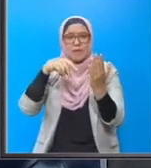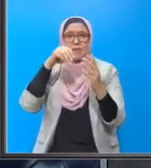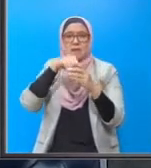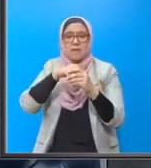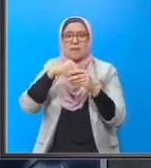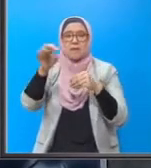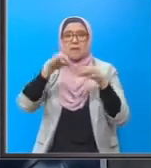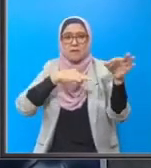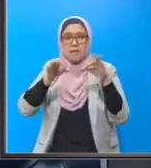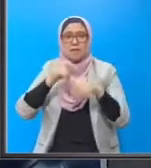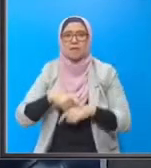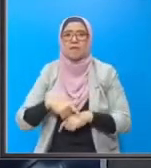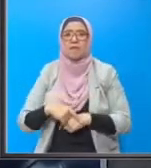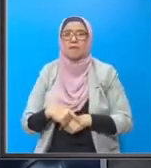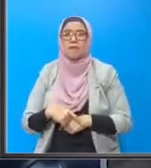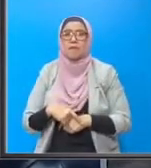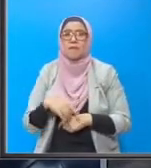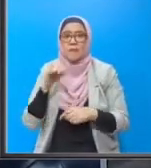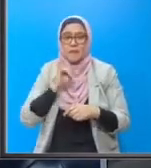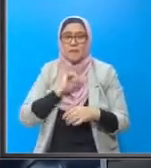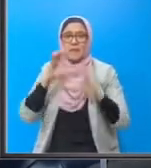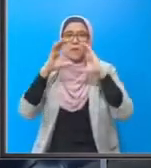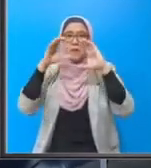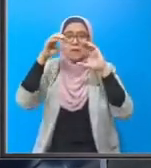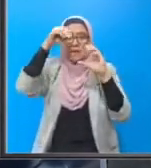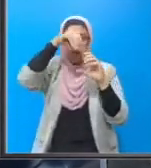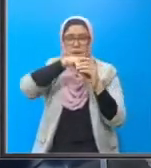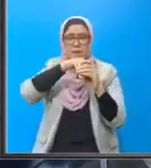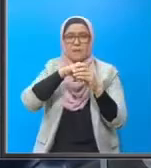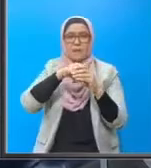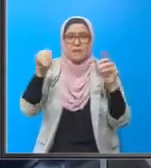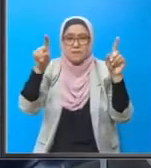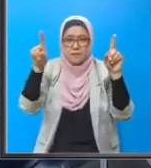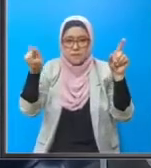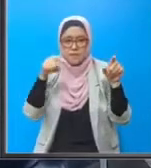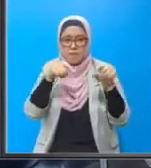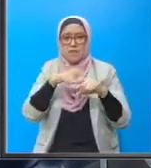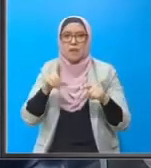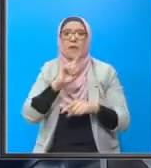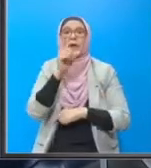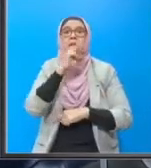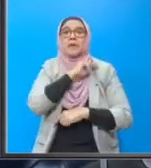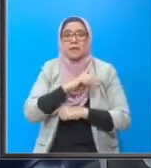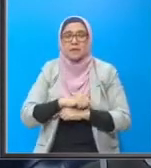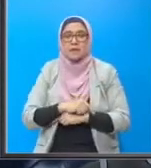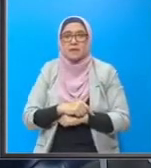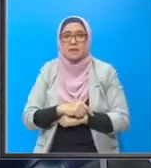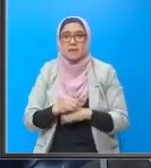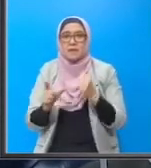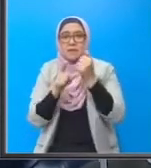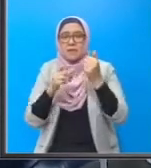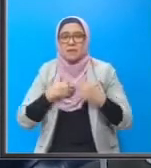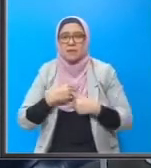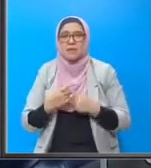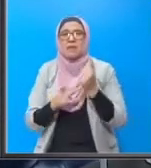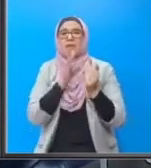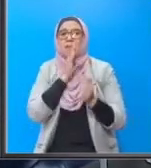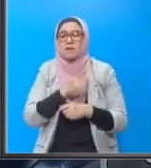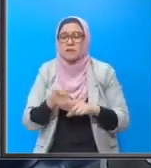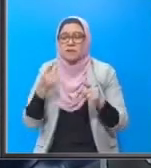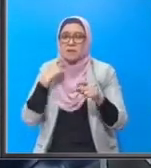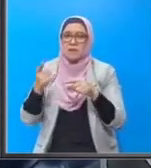menteri dalam ruang jatuhnya Mana bagi sebagainya Amin salam Bowo ambil perjalanan akhirnya ini